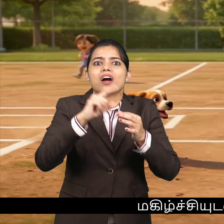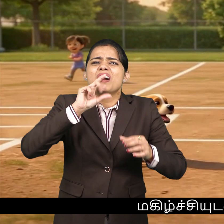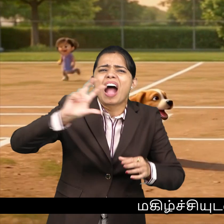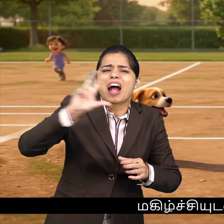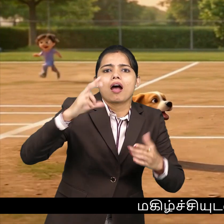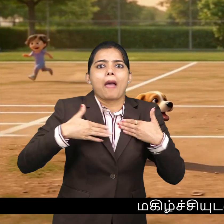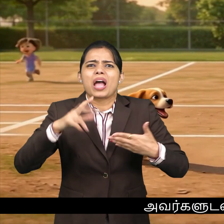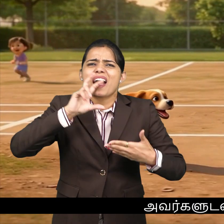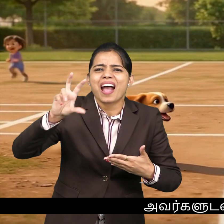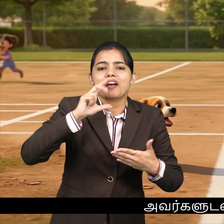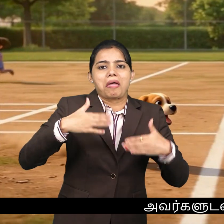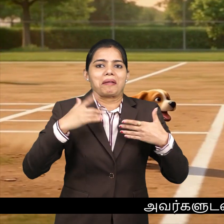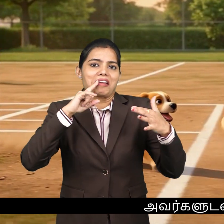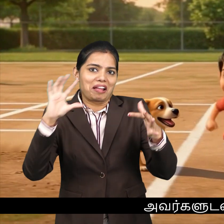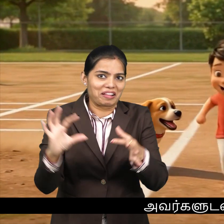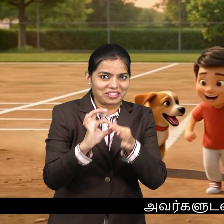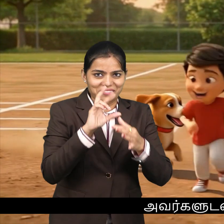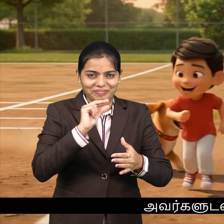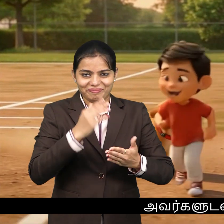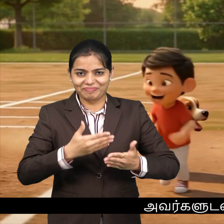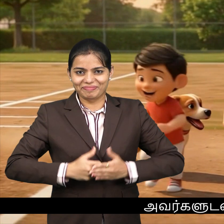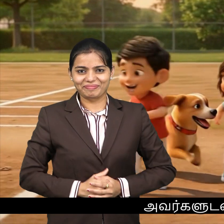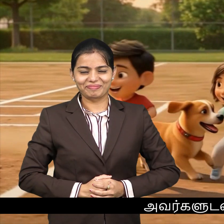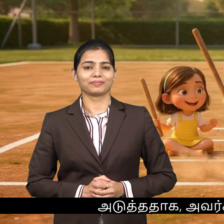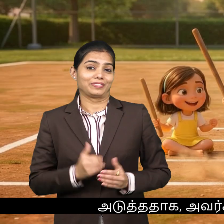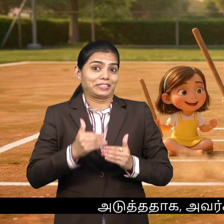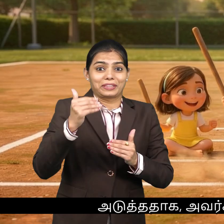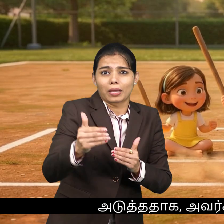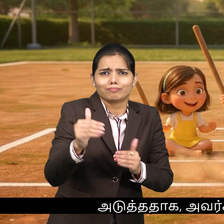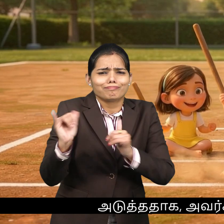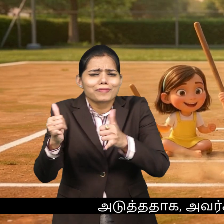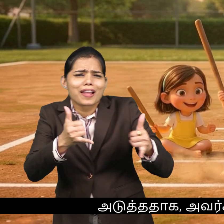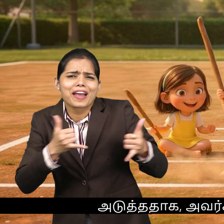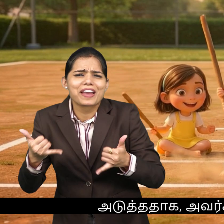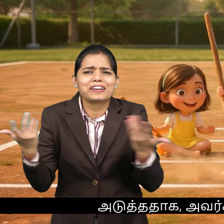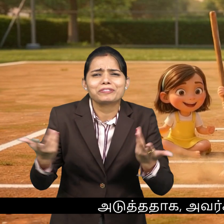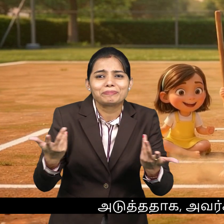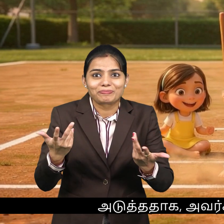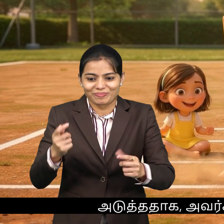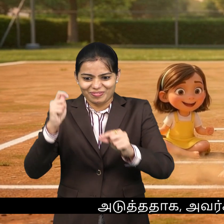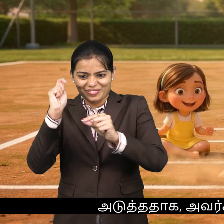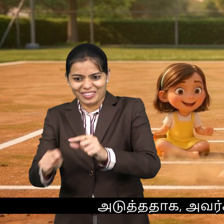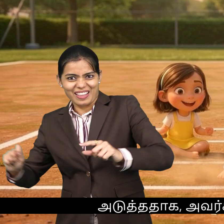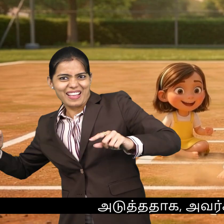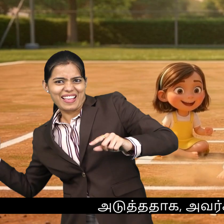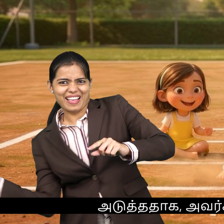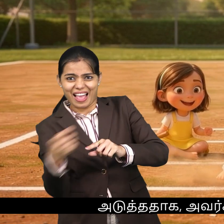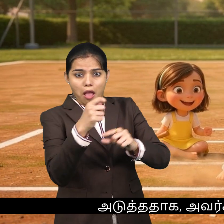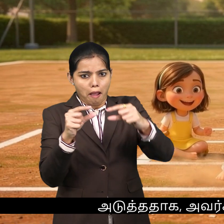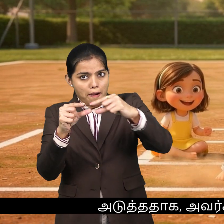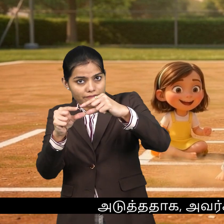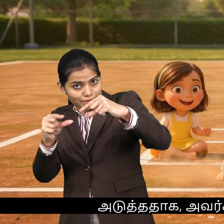மகிழ்ச்சியுடன் குறைத்துக்கொண்டே அவர்களுடன் சேர்ந்து கொண்டது. அடுத்ததாக அவர்கள் கிட்டிப்புல் விளையாடினர்.